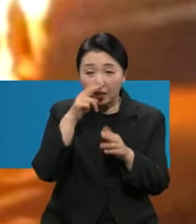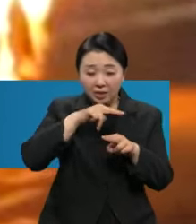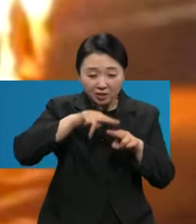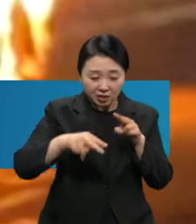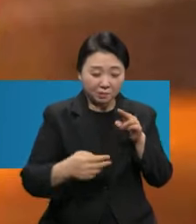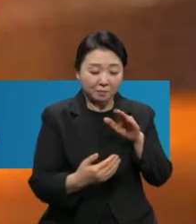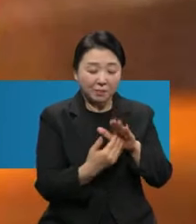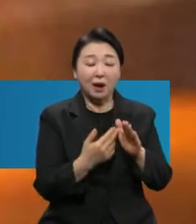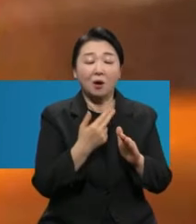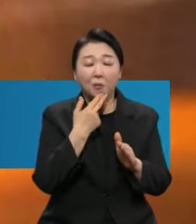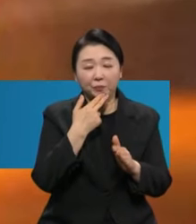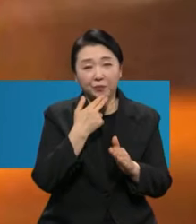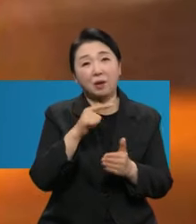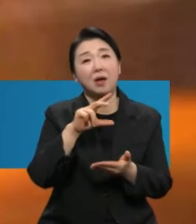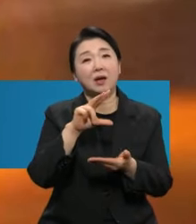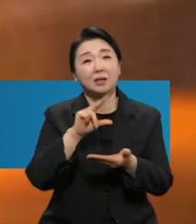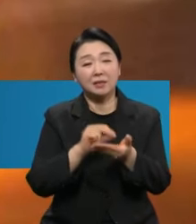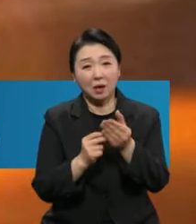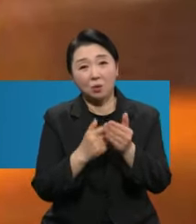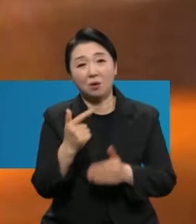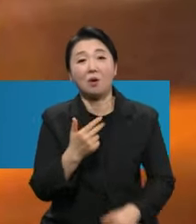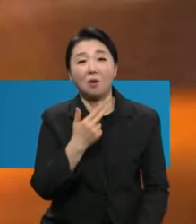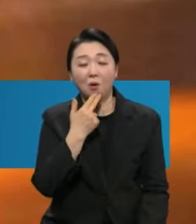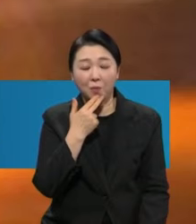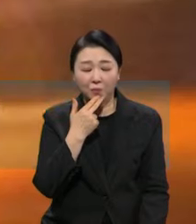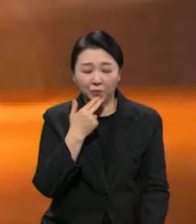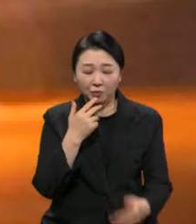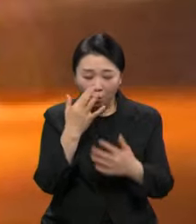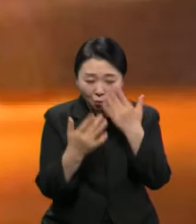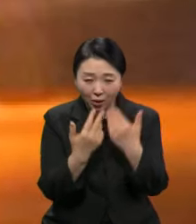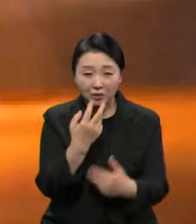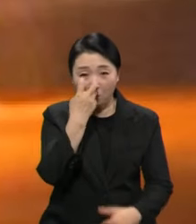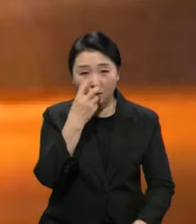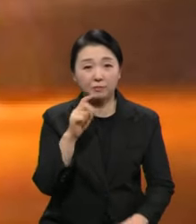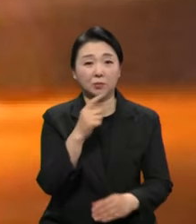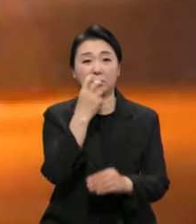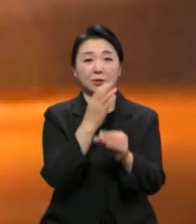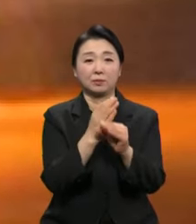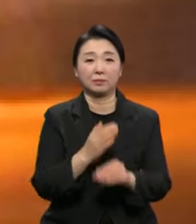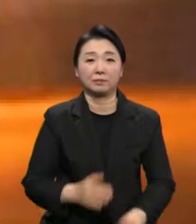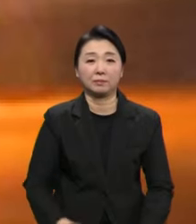사고로 이어지지 않았다면서 정확한 화재 원인은 조사 중이라고